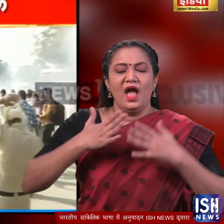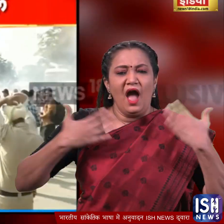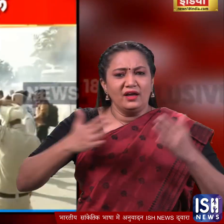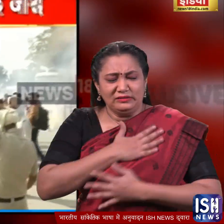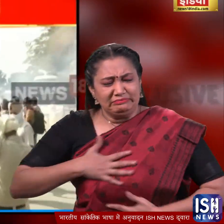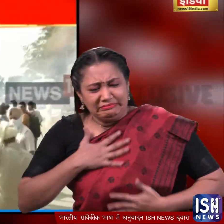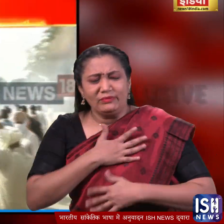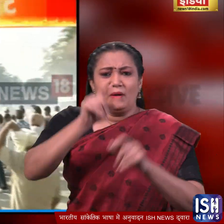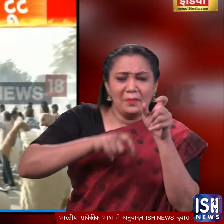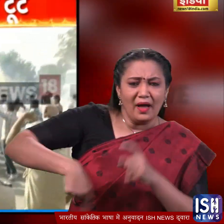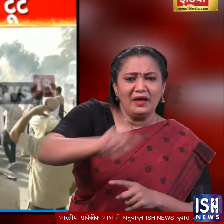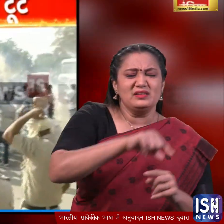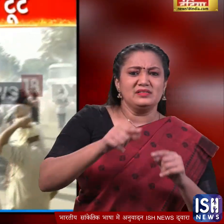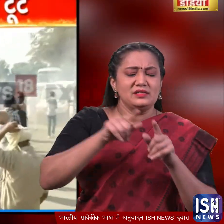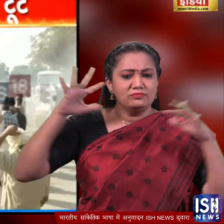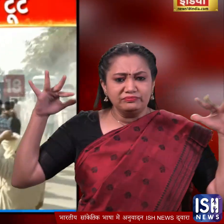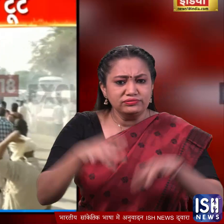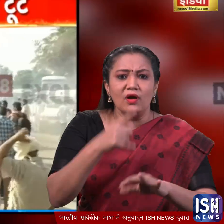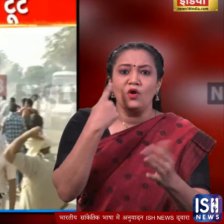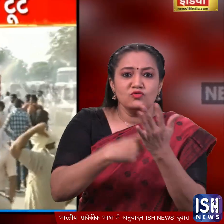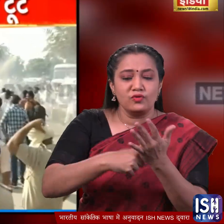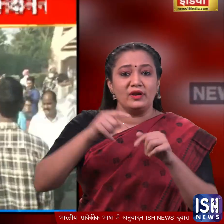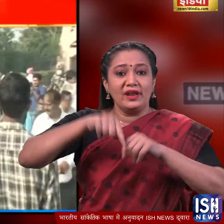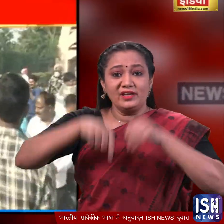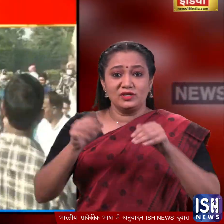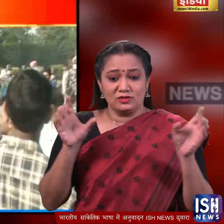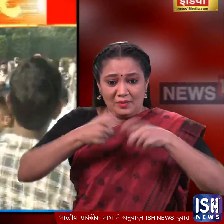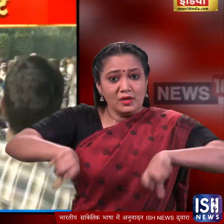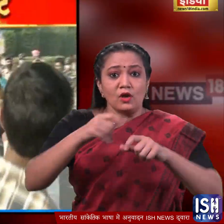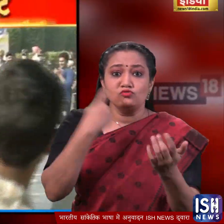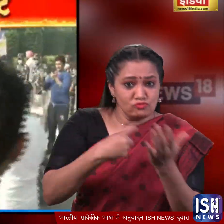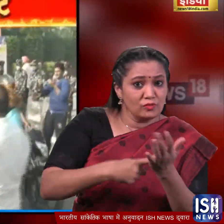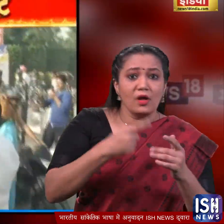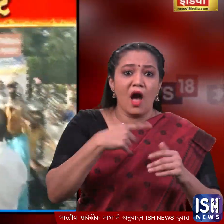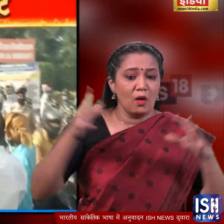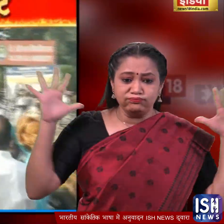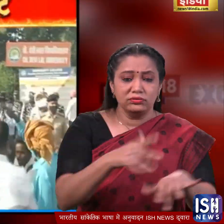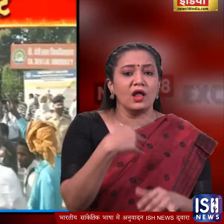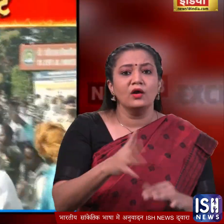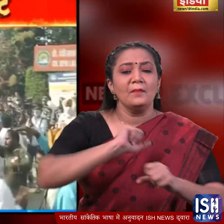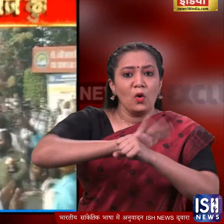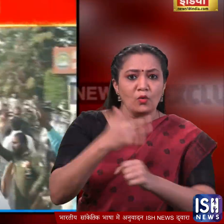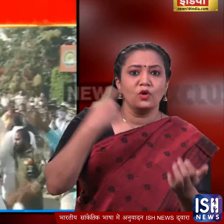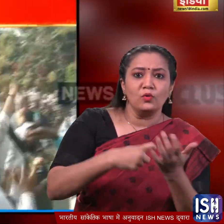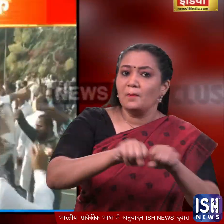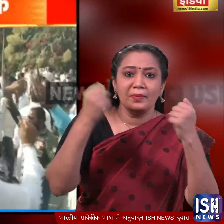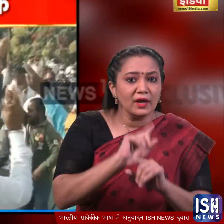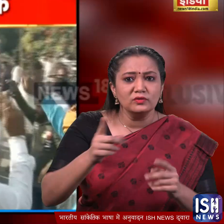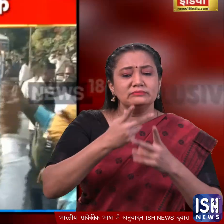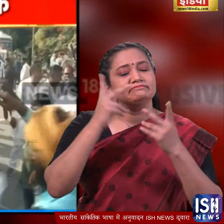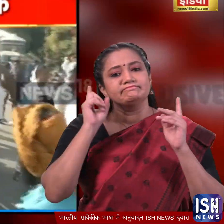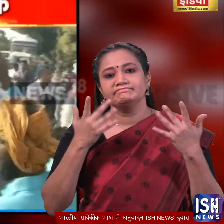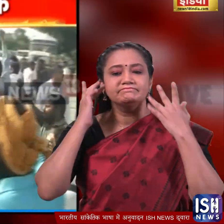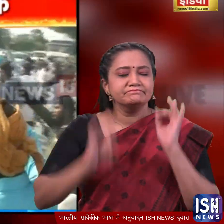जश्न के जुनून में उत्साहित कार्यकर्ता भीड़ नहीं लगाने की चुनाव आयोग की हिदायत को भूल बैठे और कोरोना से बचाव के नियमों को तार तार करते